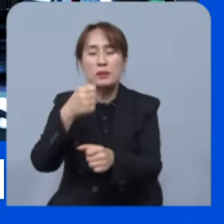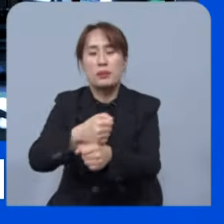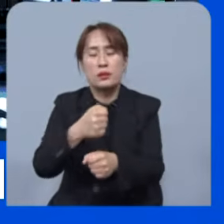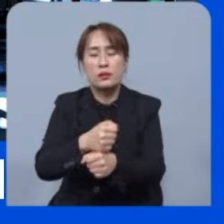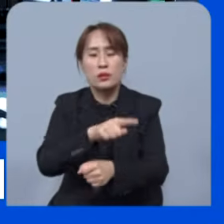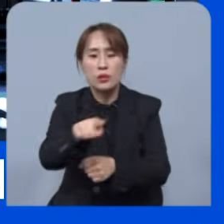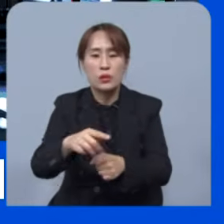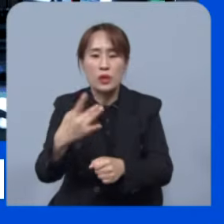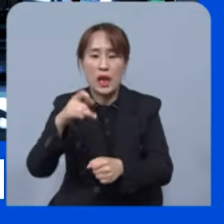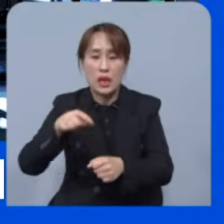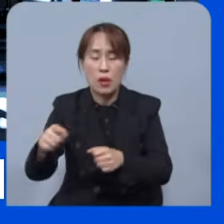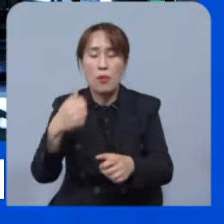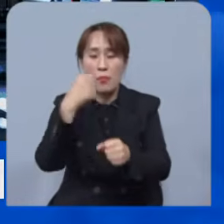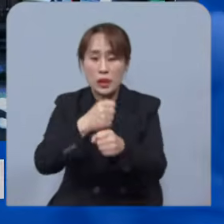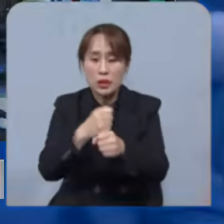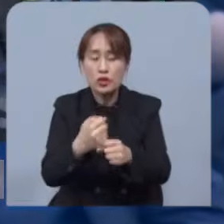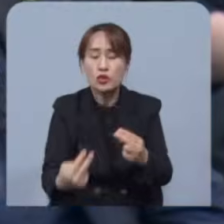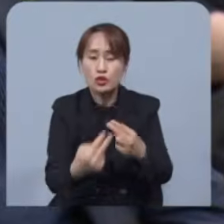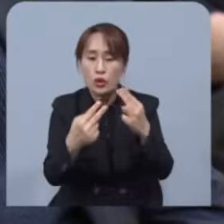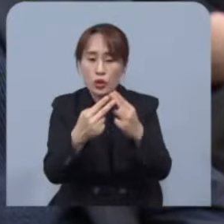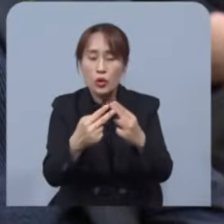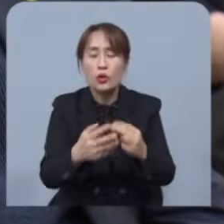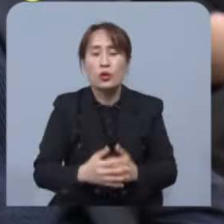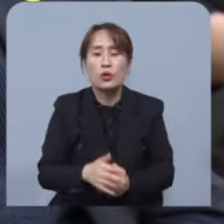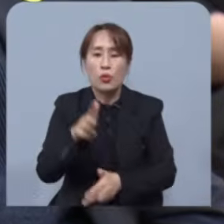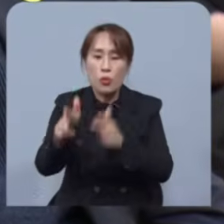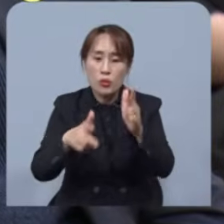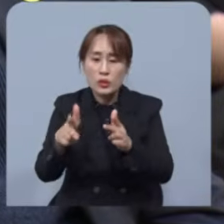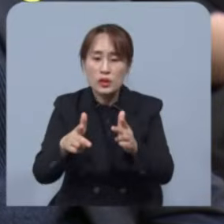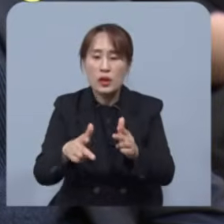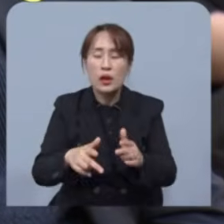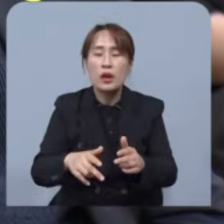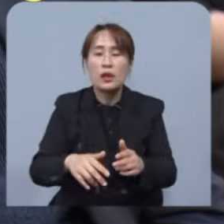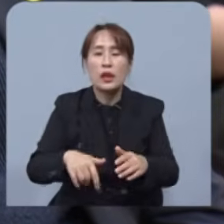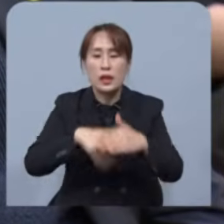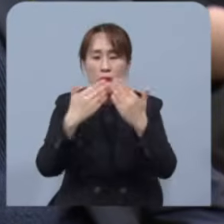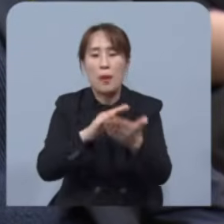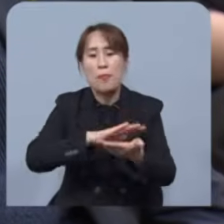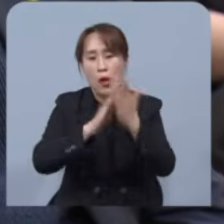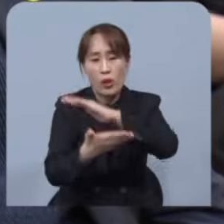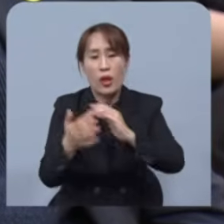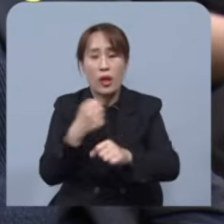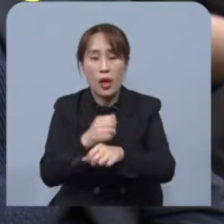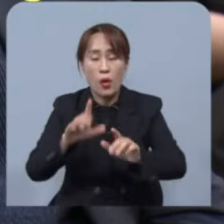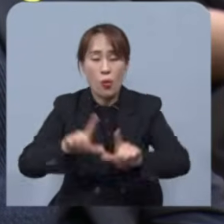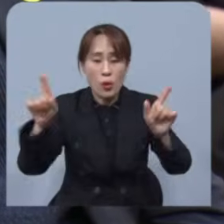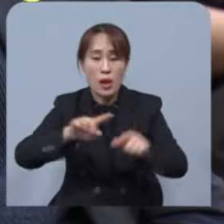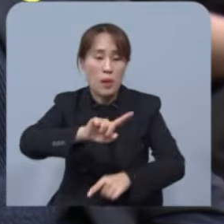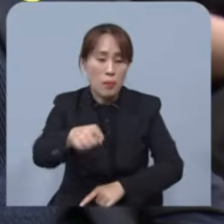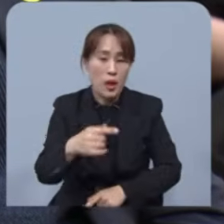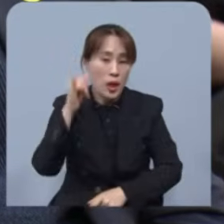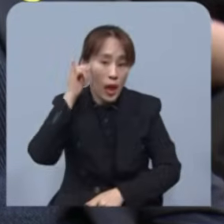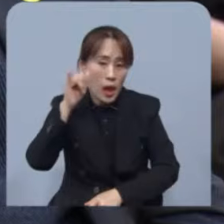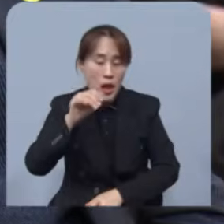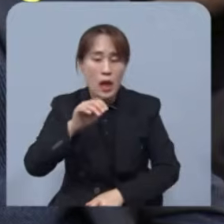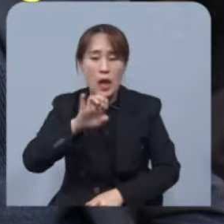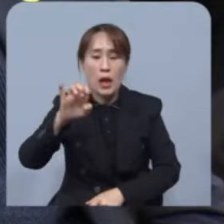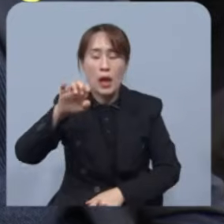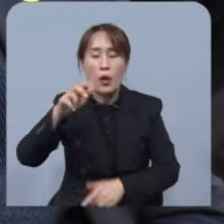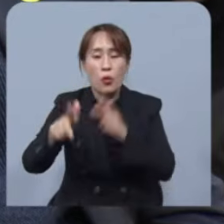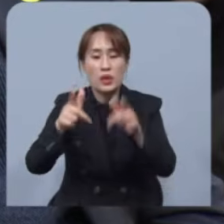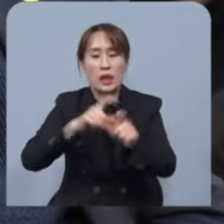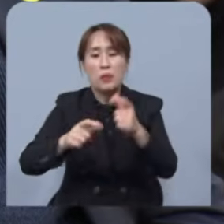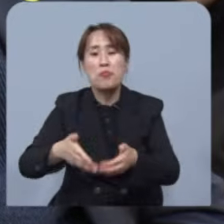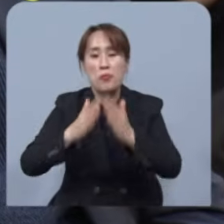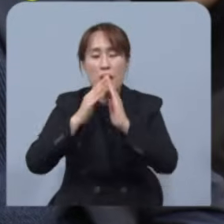축적하고, 그리하여 공정과 제품 모두를 혁신해 나가겠습니다. 아울러 올해 100여 개의 AI 팩토리를 새로